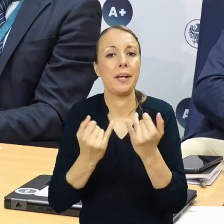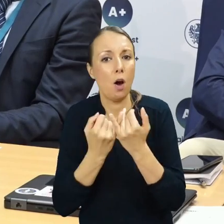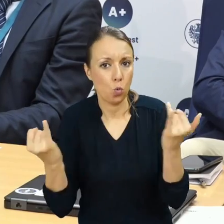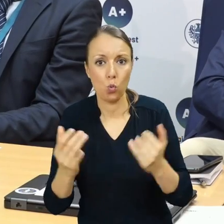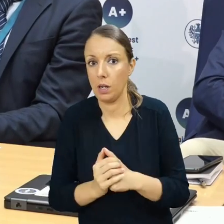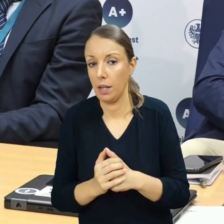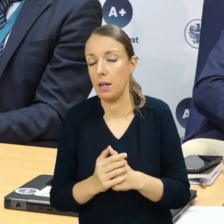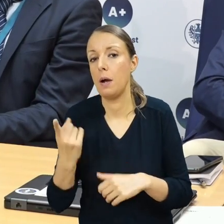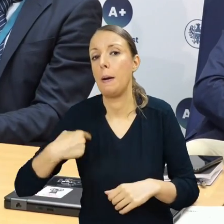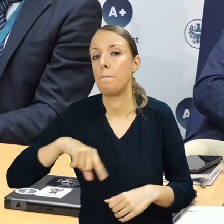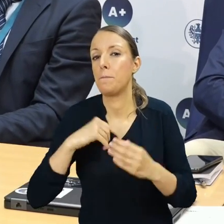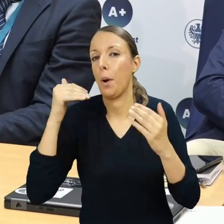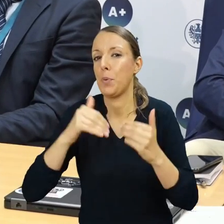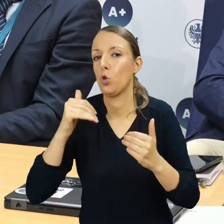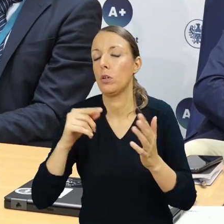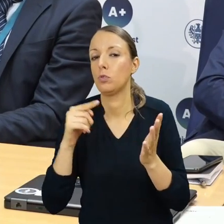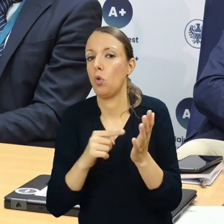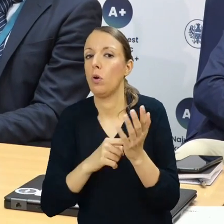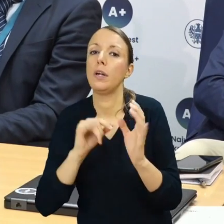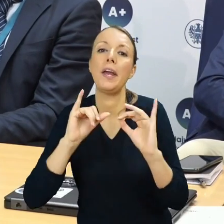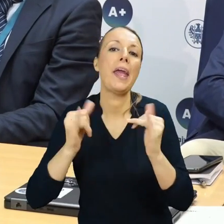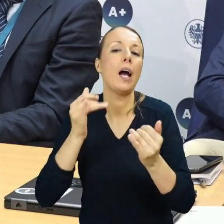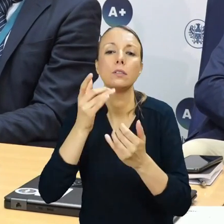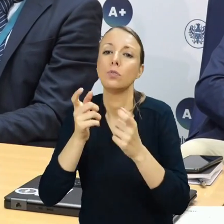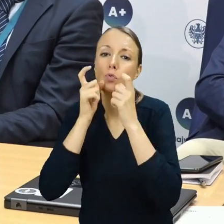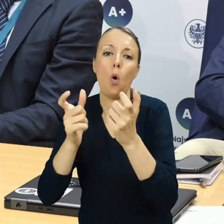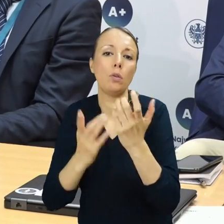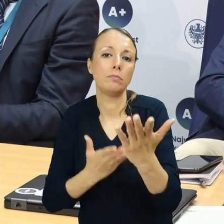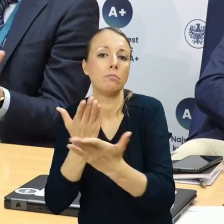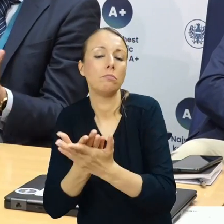moglibyśmy kwestionować, nie bojąc się